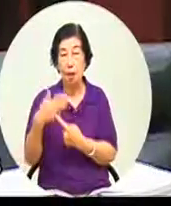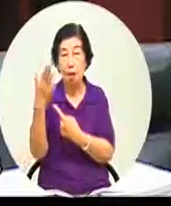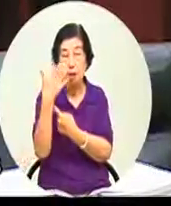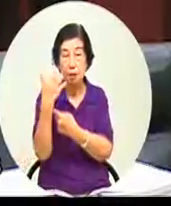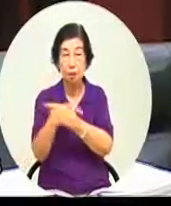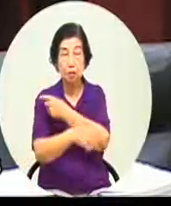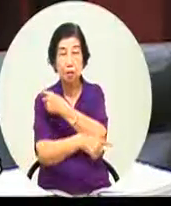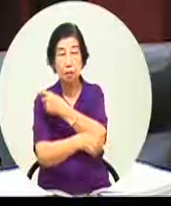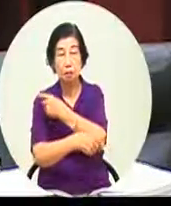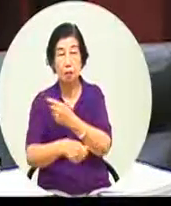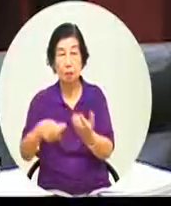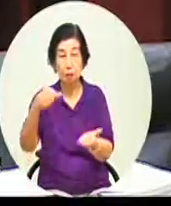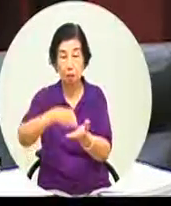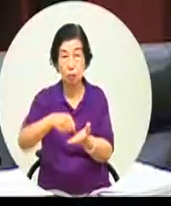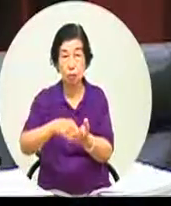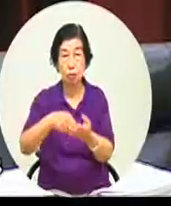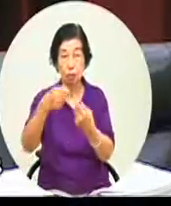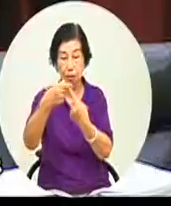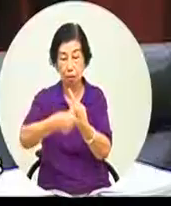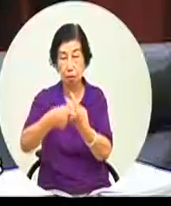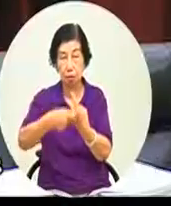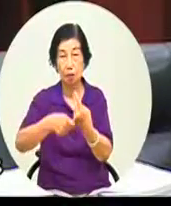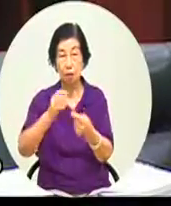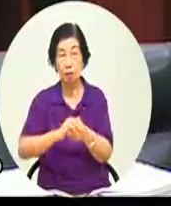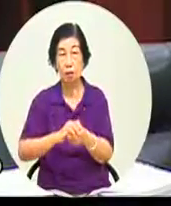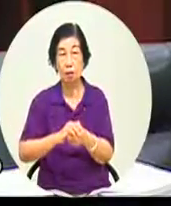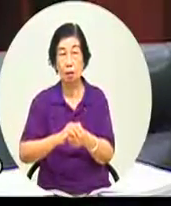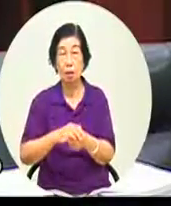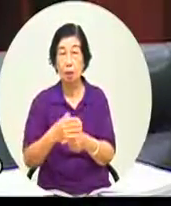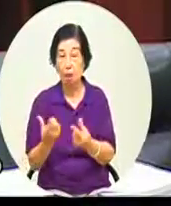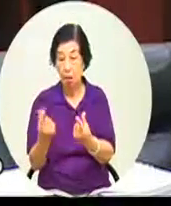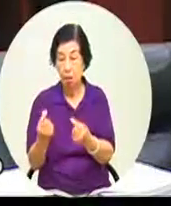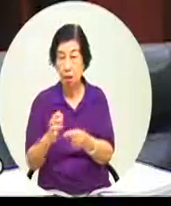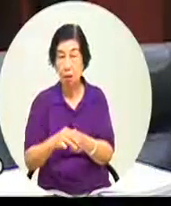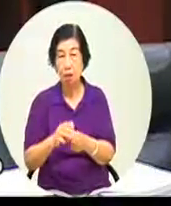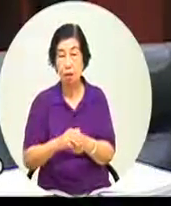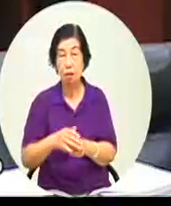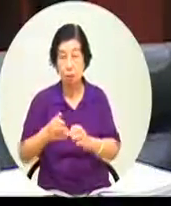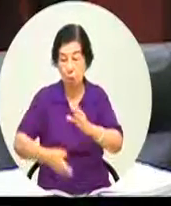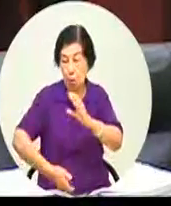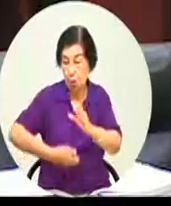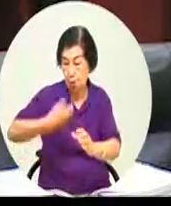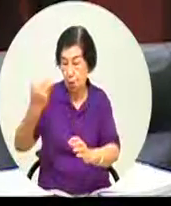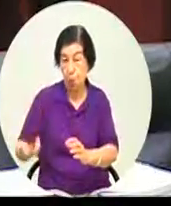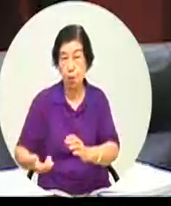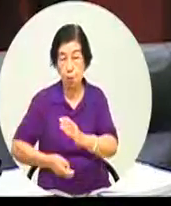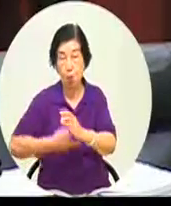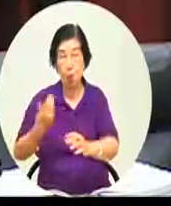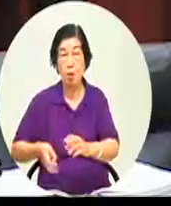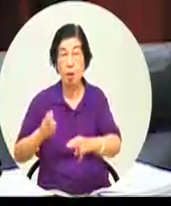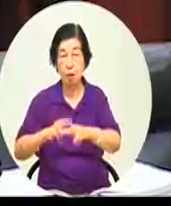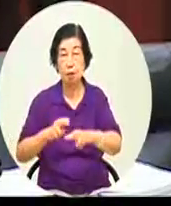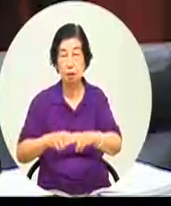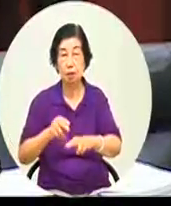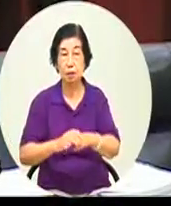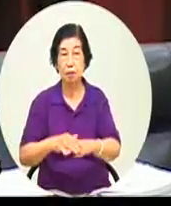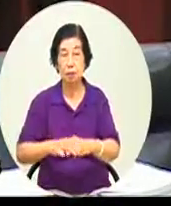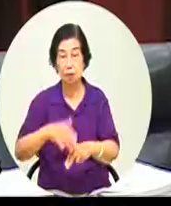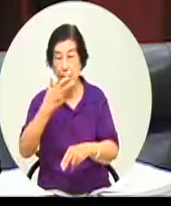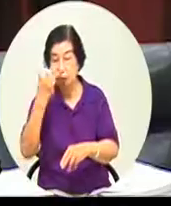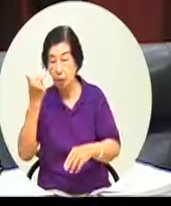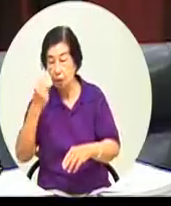家金蕉，我要弄这個，我要嘛要弄讲我较方便的所在啦，吼、哦，较方便的所